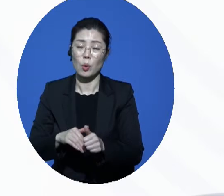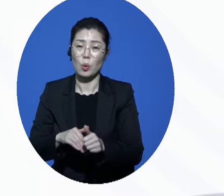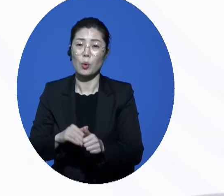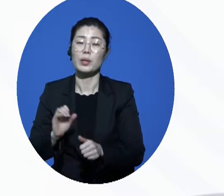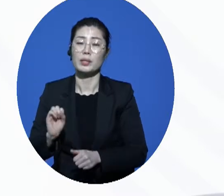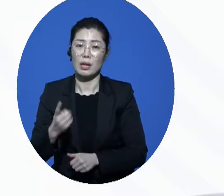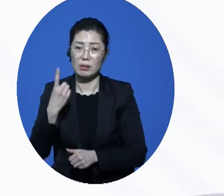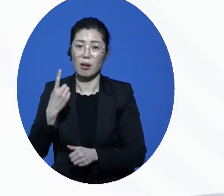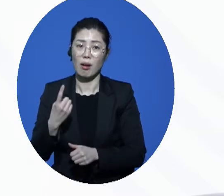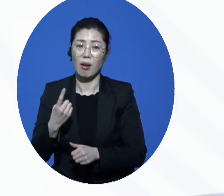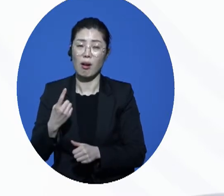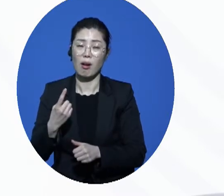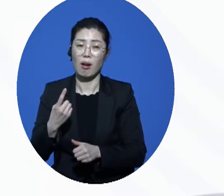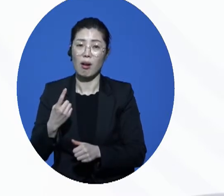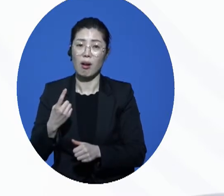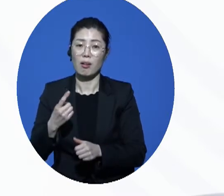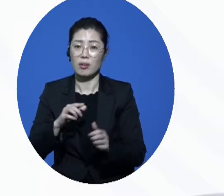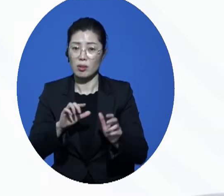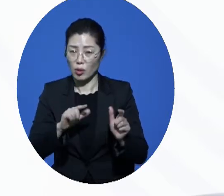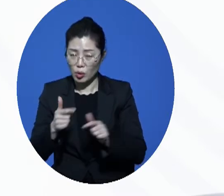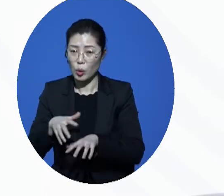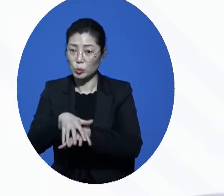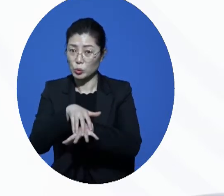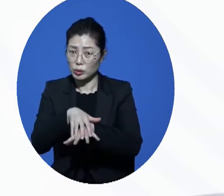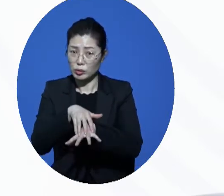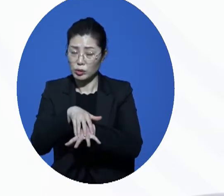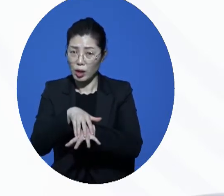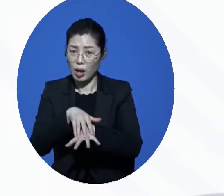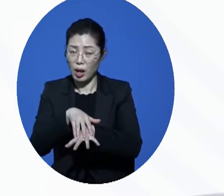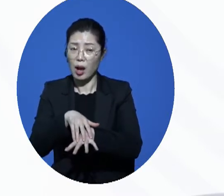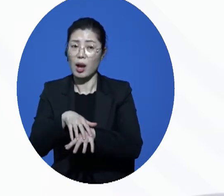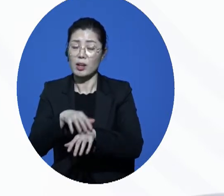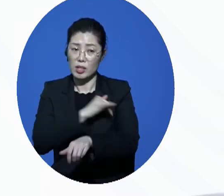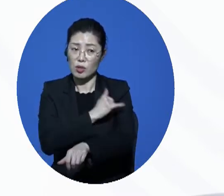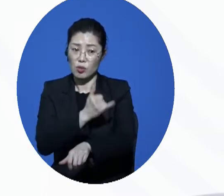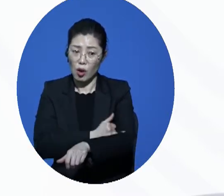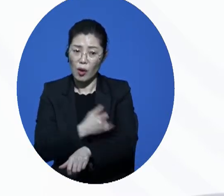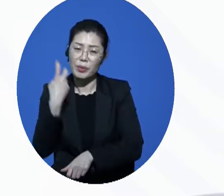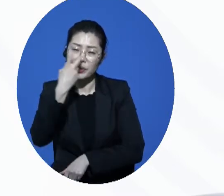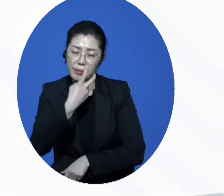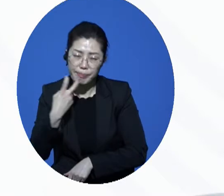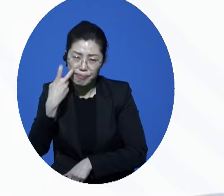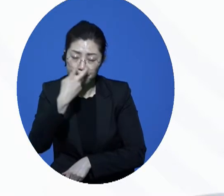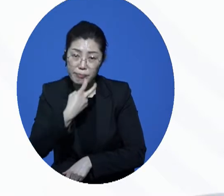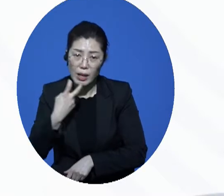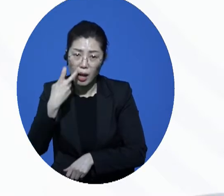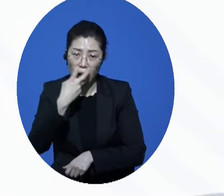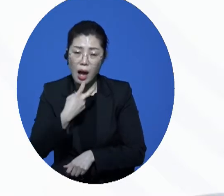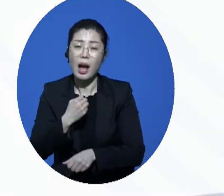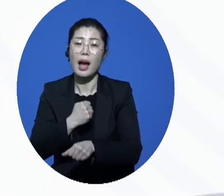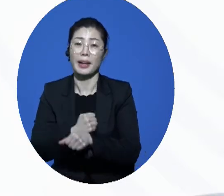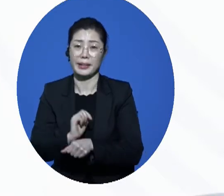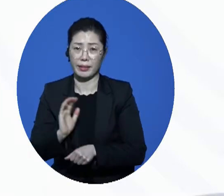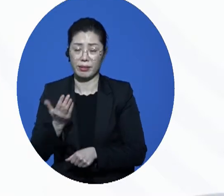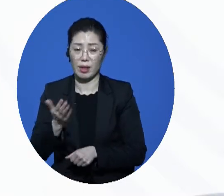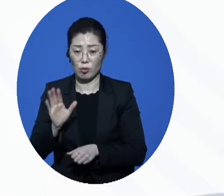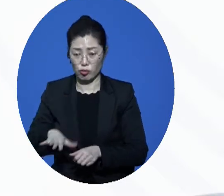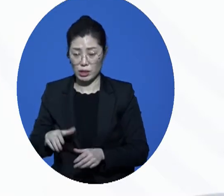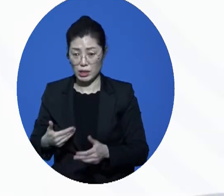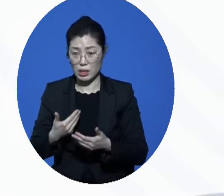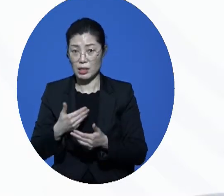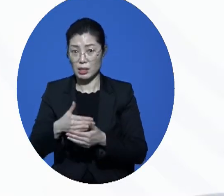연대가 여러 조직들과 컨소시엄을 구축을 하여서 인권 모니터링을 하게 되었는데요. 특히 저희